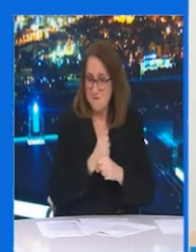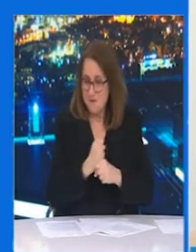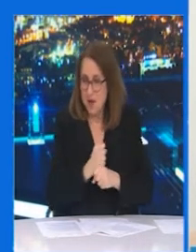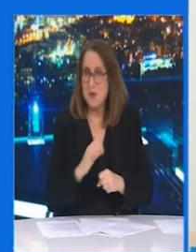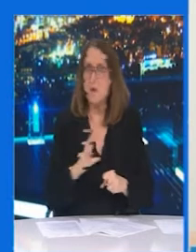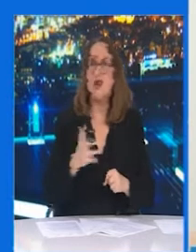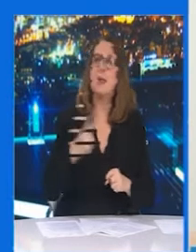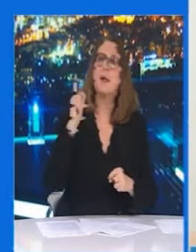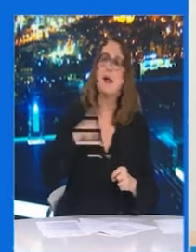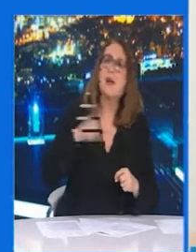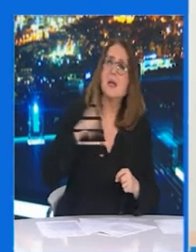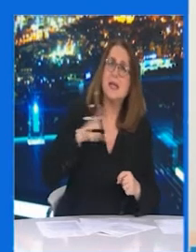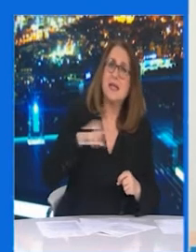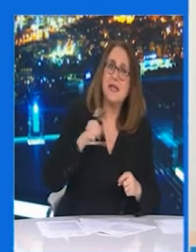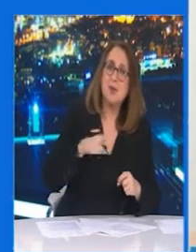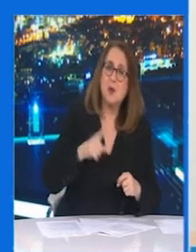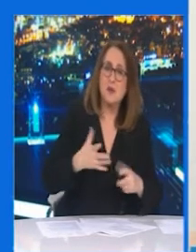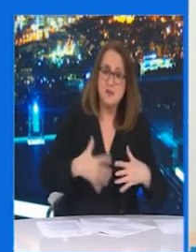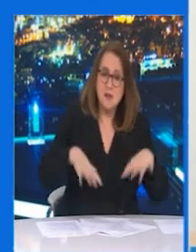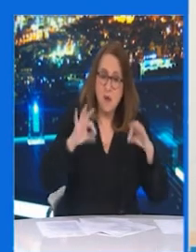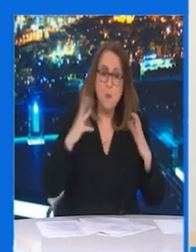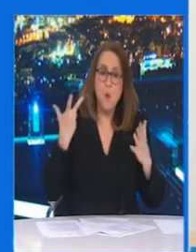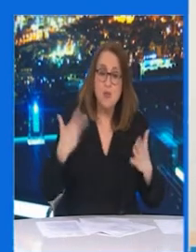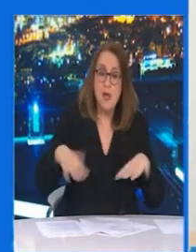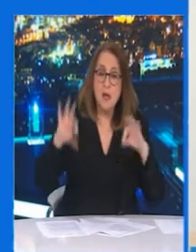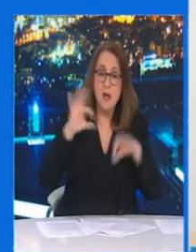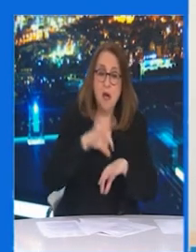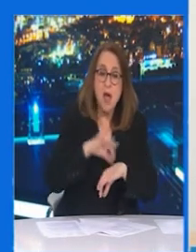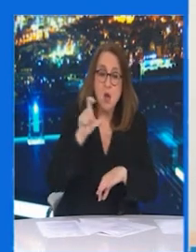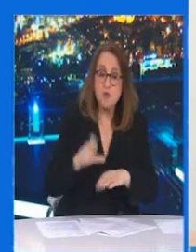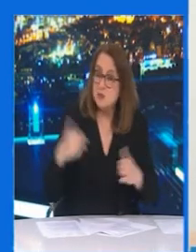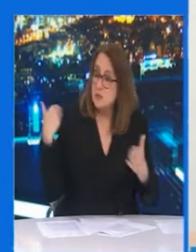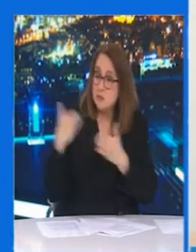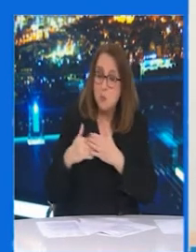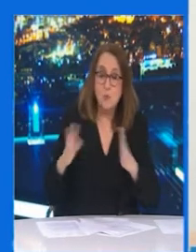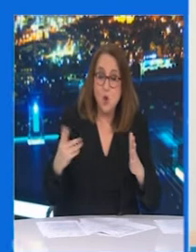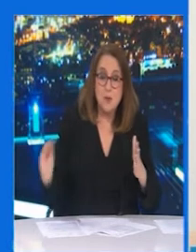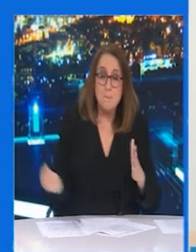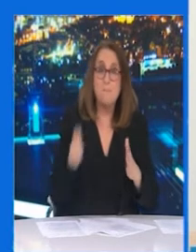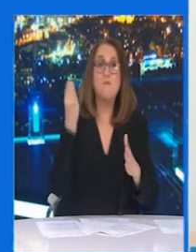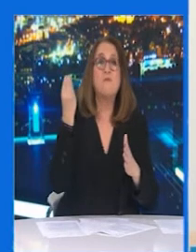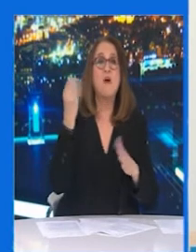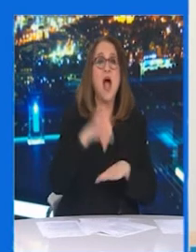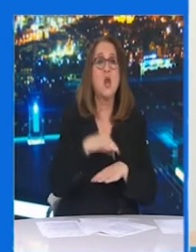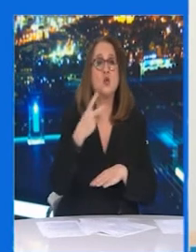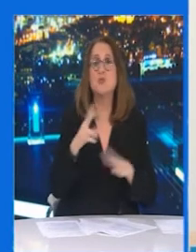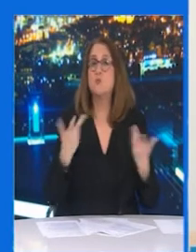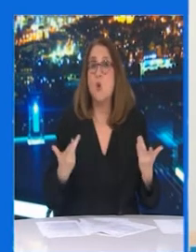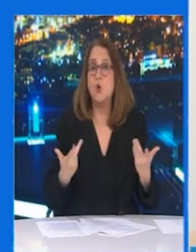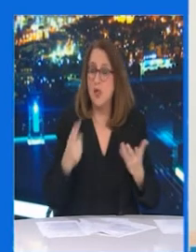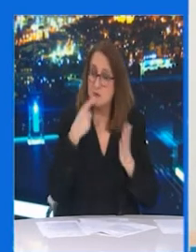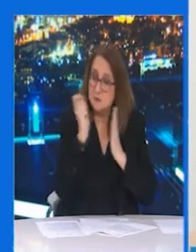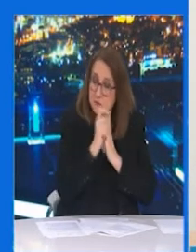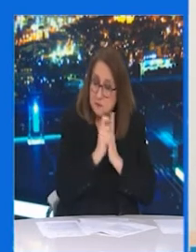ημερομηνία διάγνωσης, ημερομηνία έναρξης της πάθησης. Από την Τετάρτη 31 Μαρτίου θα ενεργοποιηθεί στην πλατφόρμα